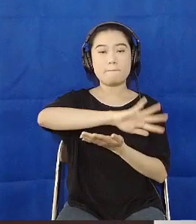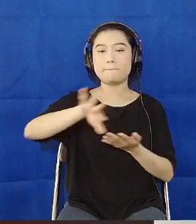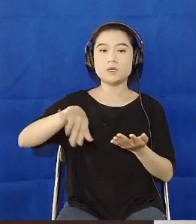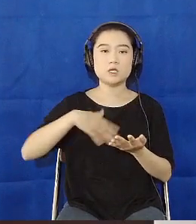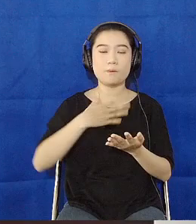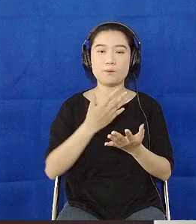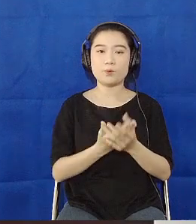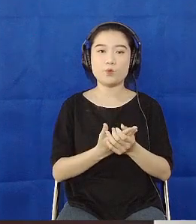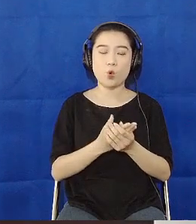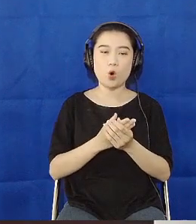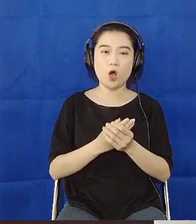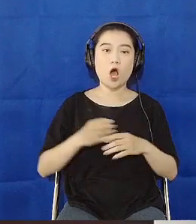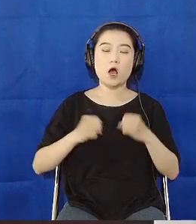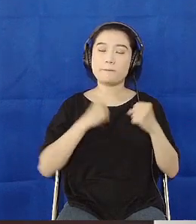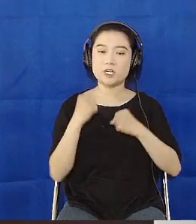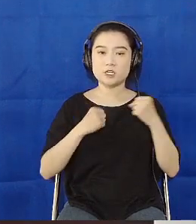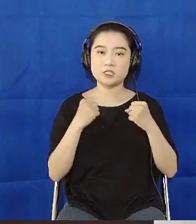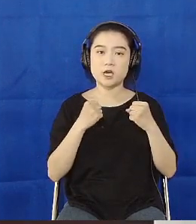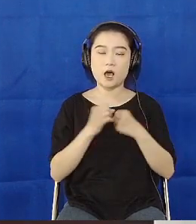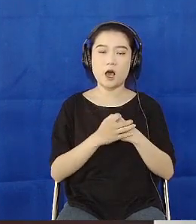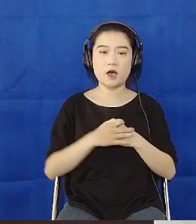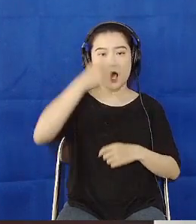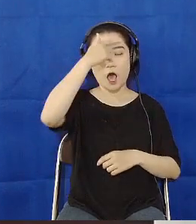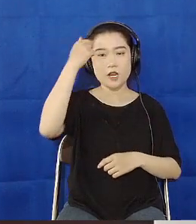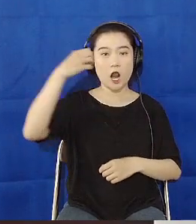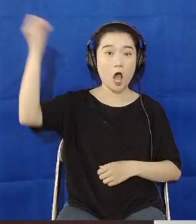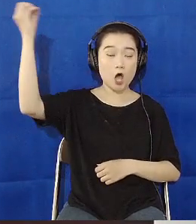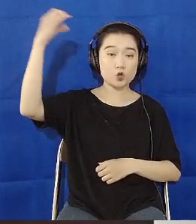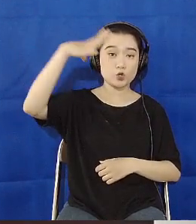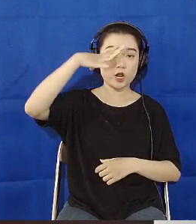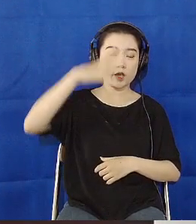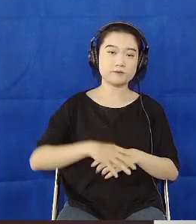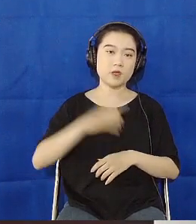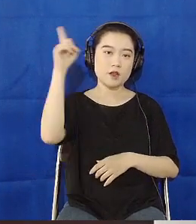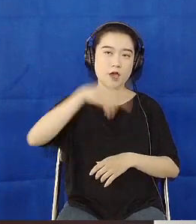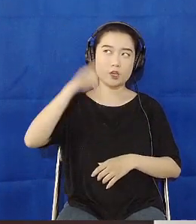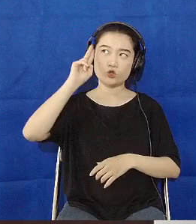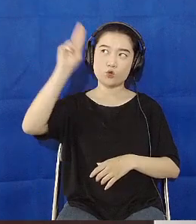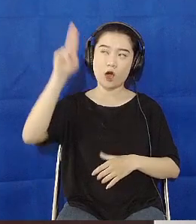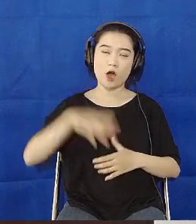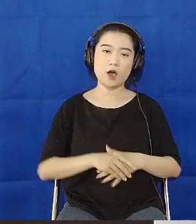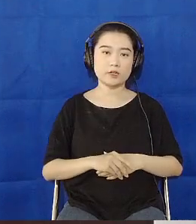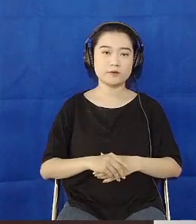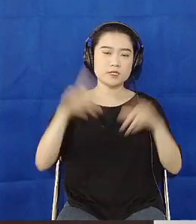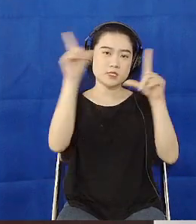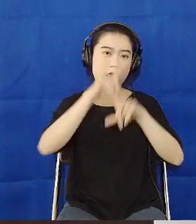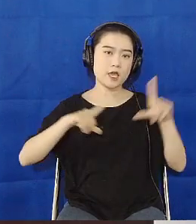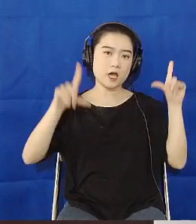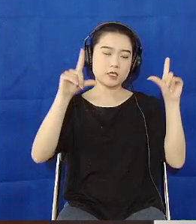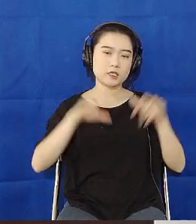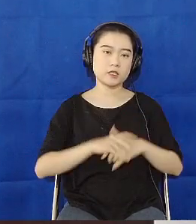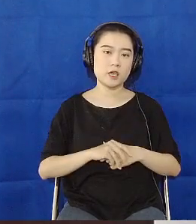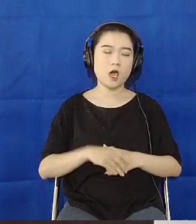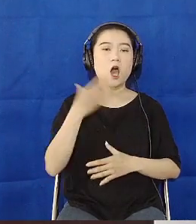pun sebenarnya itu adalah anugerah? Maka selayaknya